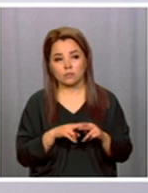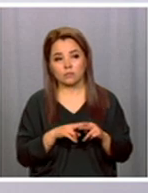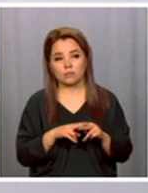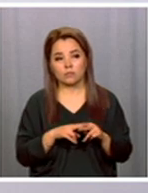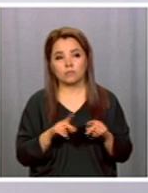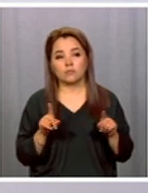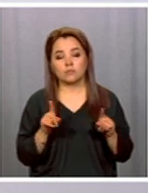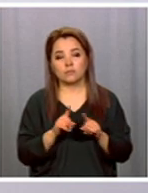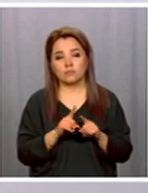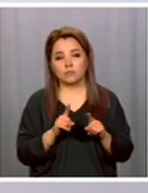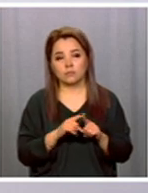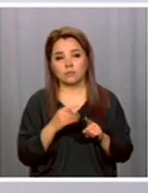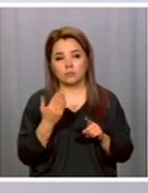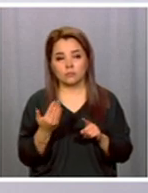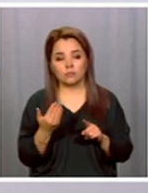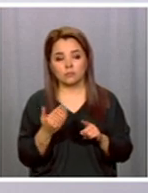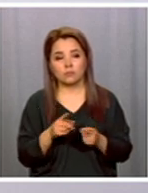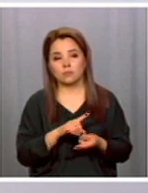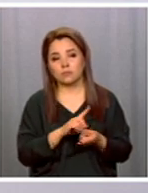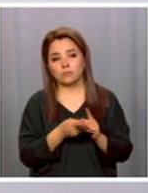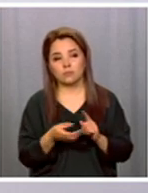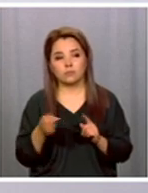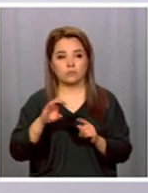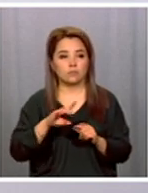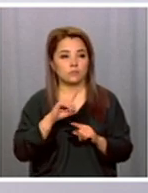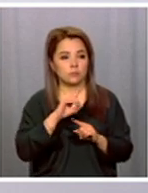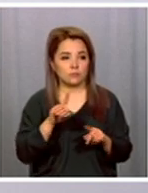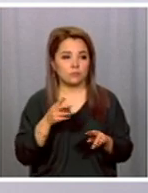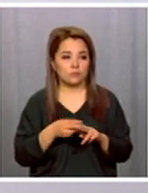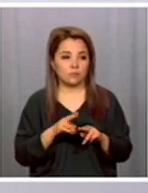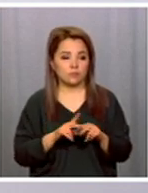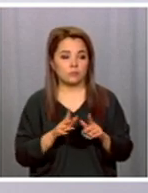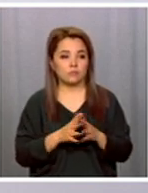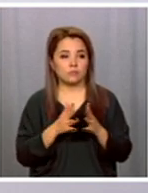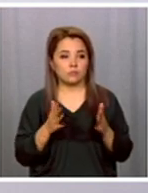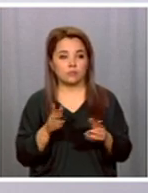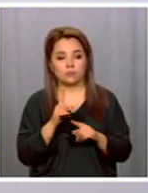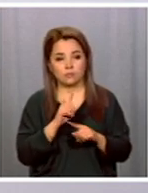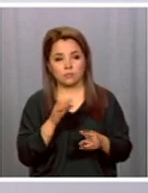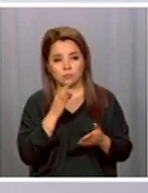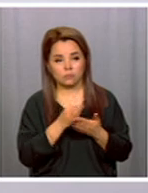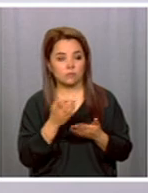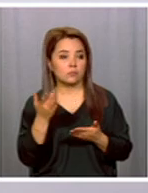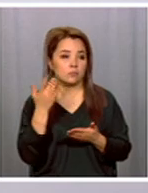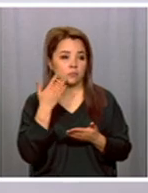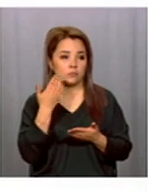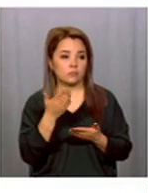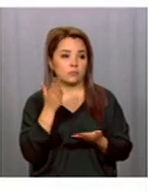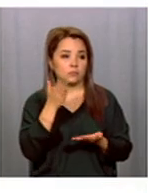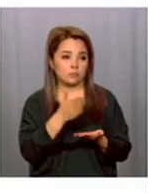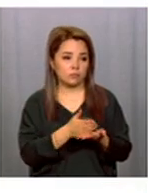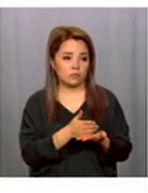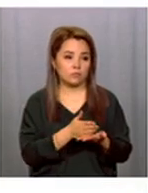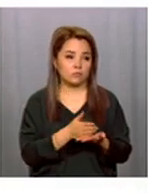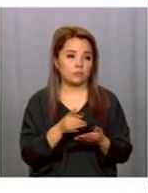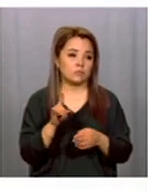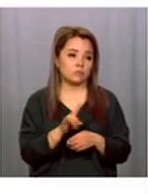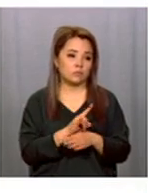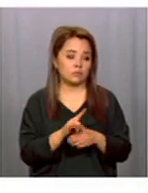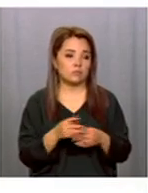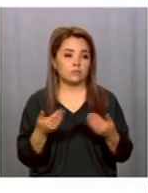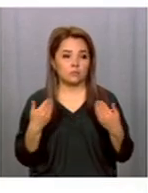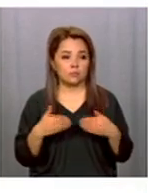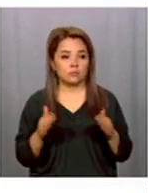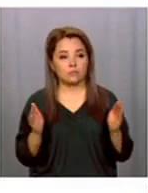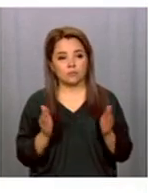жаңағы төңкерілген болмайды екен, және олар үлкейтілген болмайды екен. Олар әрқашан тура, жалған және